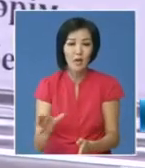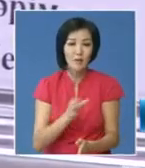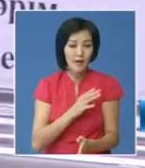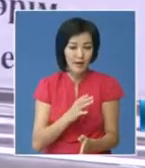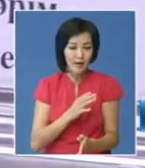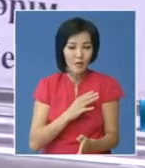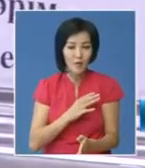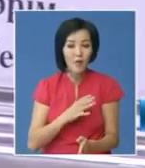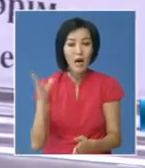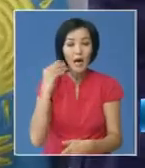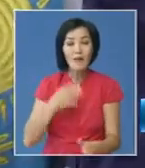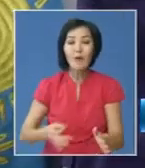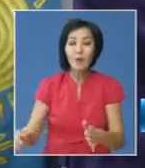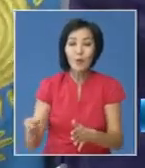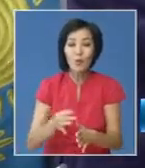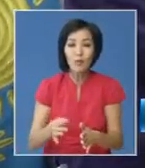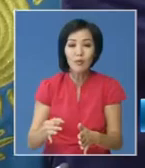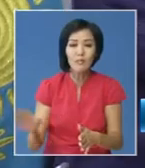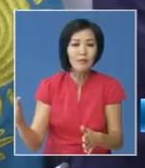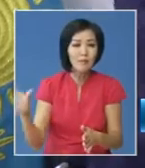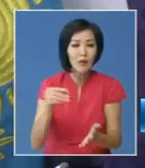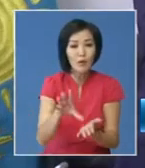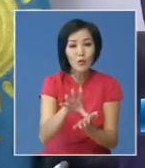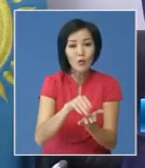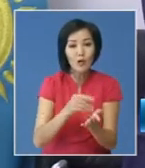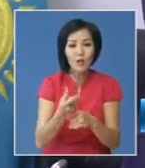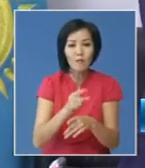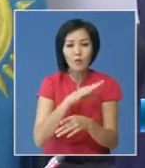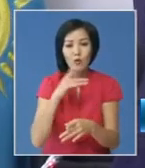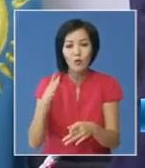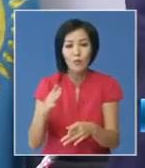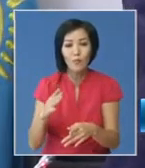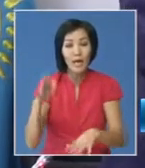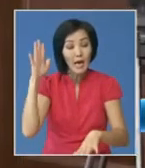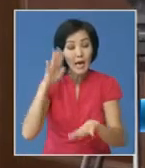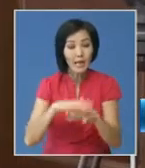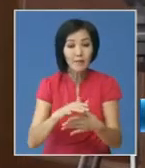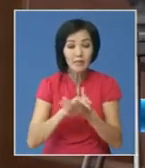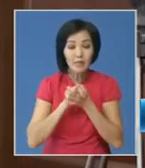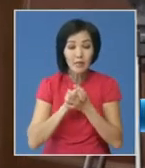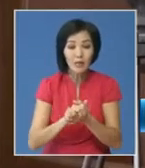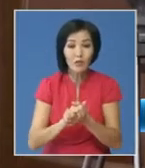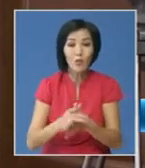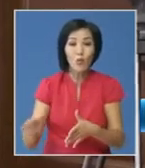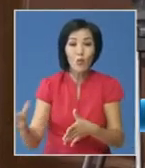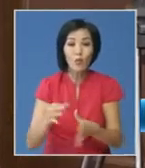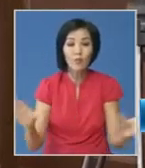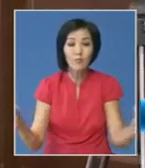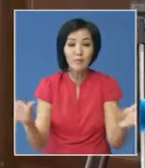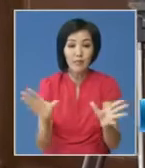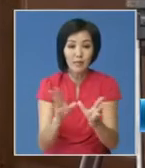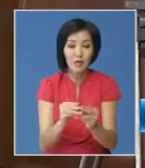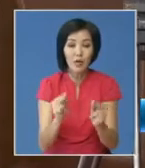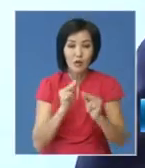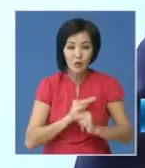көкіректенбеді. Алматы облысынан қай салада да үйренеріміз көп дейді. Әкімдер тату, облыстар ынтымақтас болса, халық тек игілігін